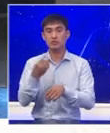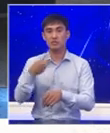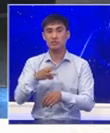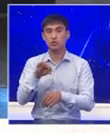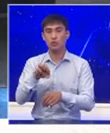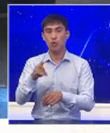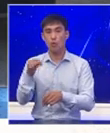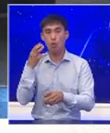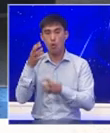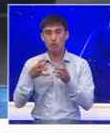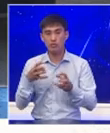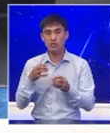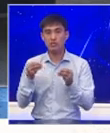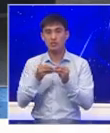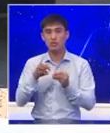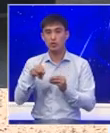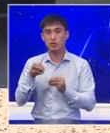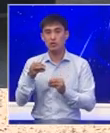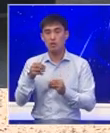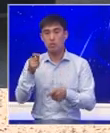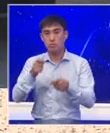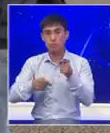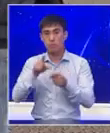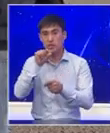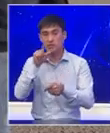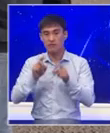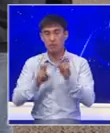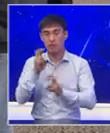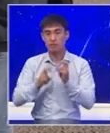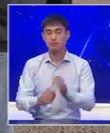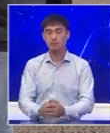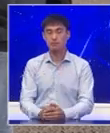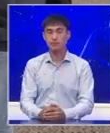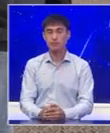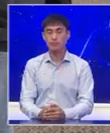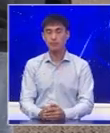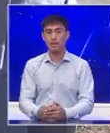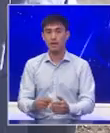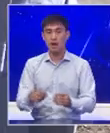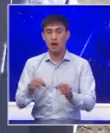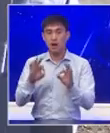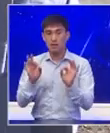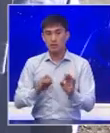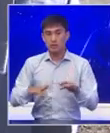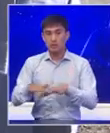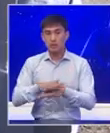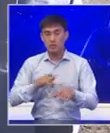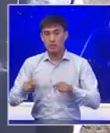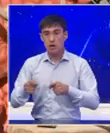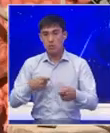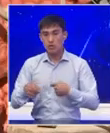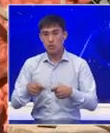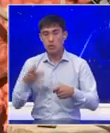овощей а также 10 тонн продукции или sky птицефабрики на нынешнюю осеннюю ярмарку фермеры а matin ской области